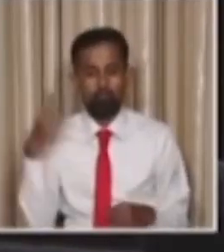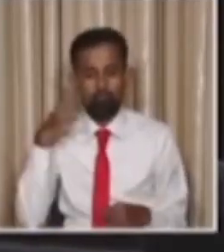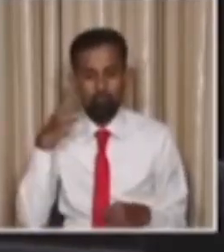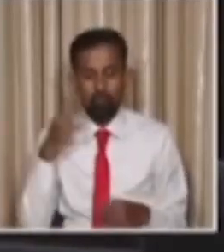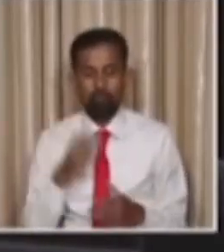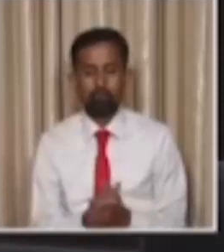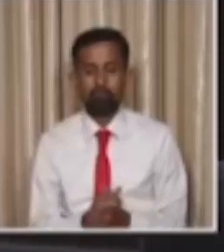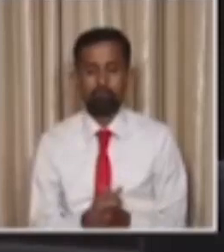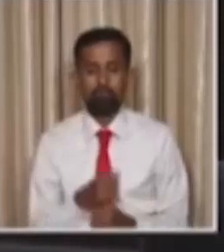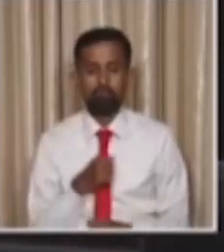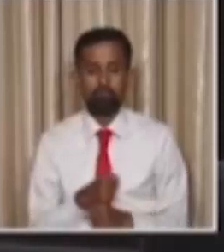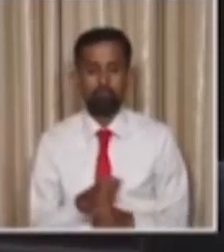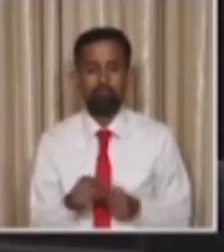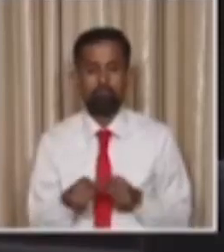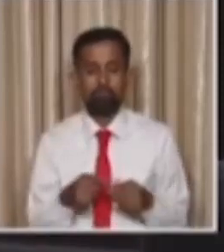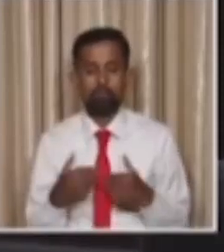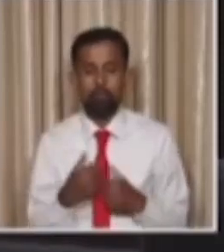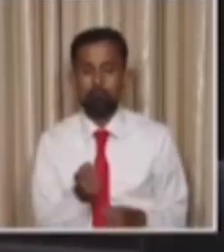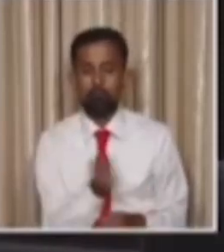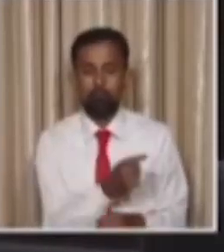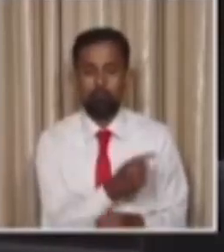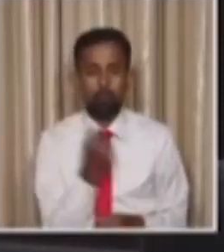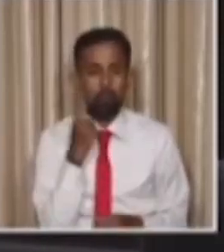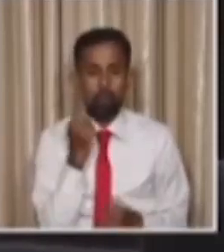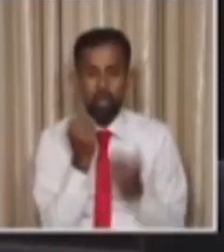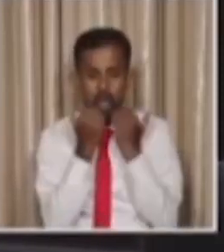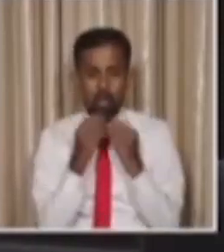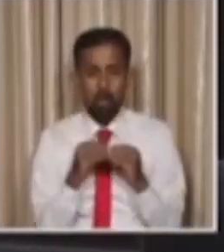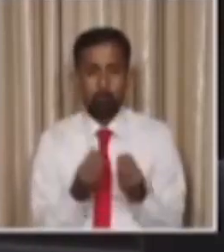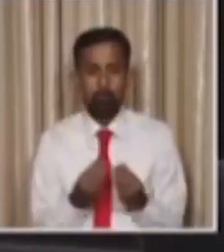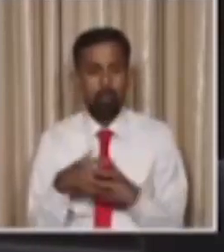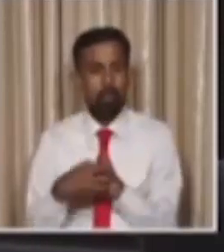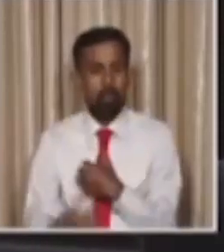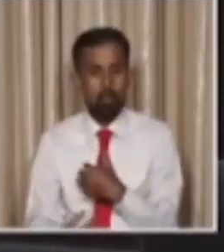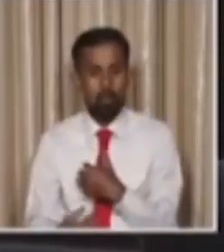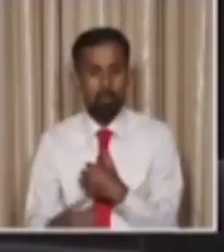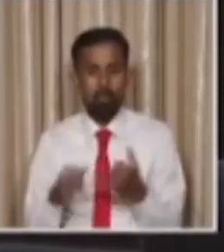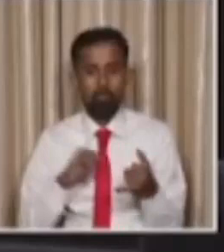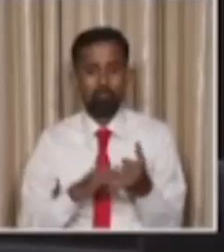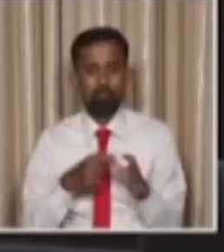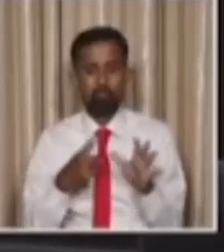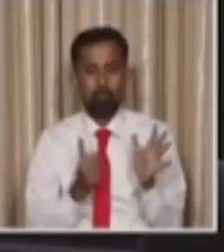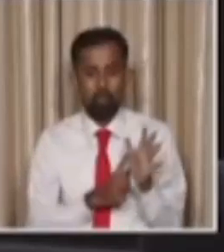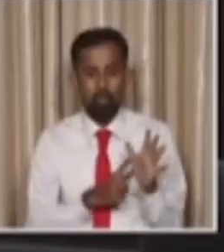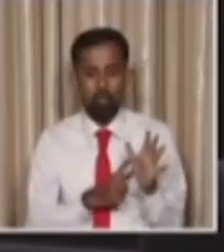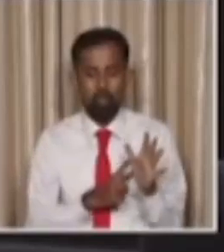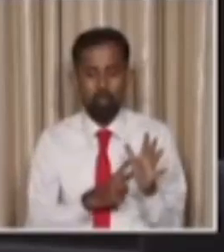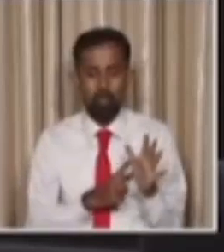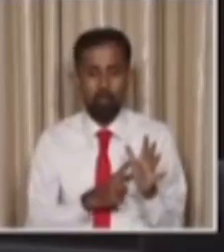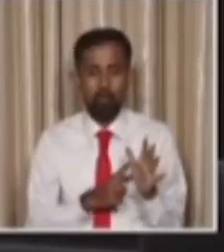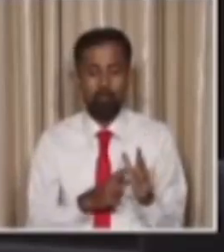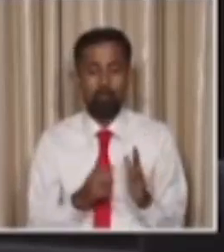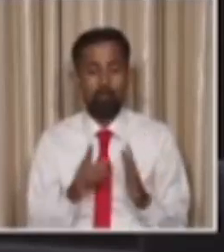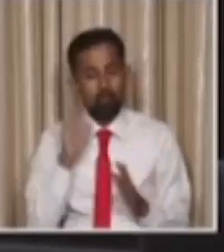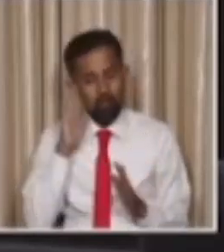වගේම රජයක් හැටියට වී මිරිස් බඩිනුගු ලොකුලුණු අර්ථපාල් හා සෝයා මේවා ස්වයංව